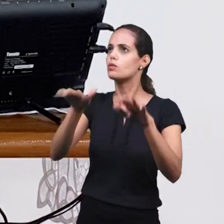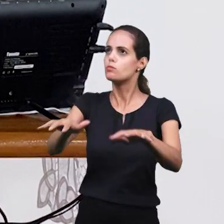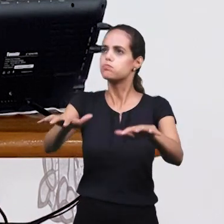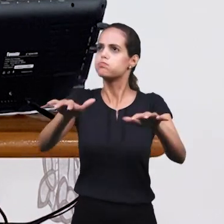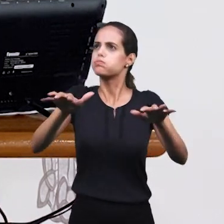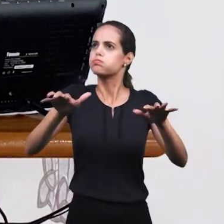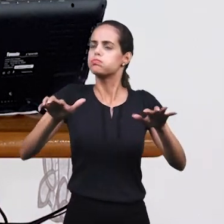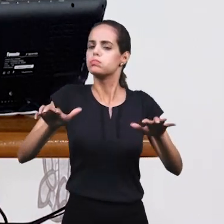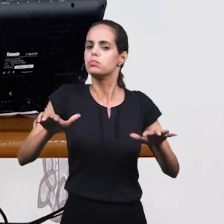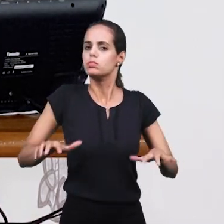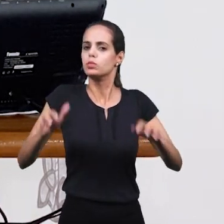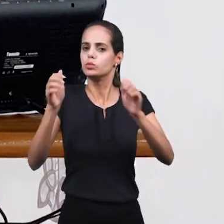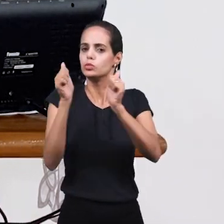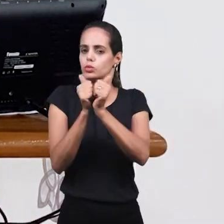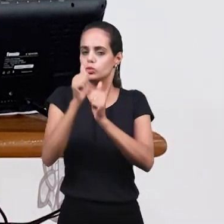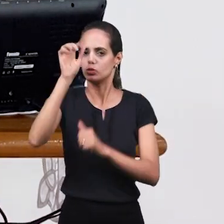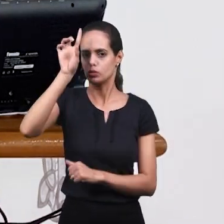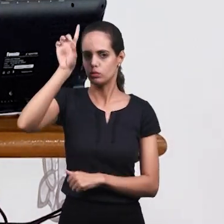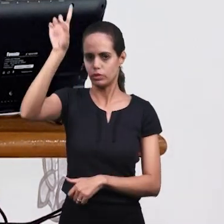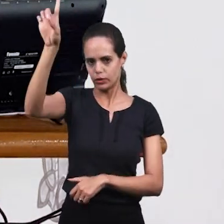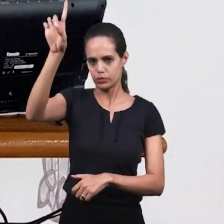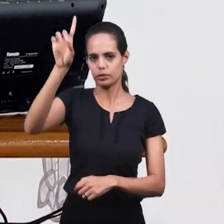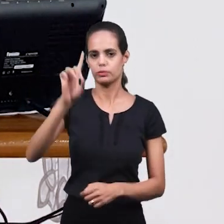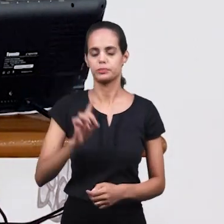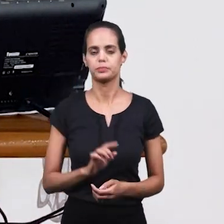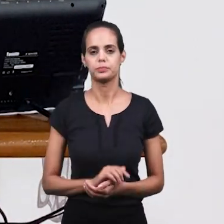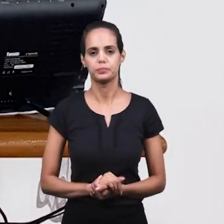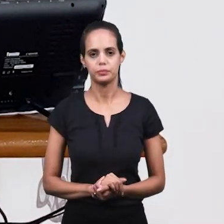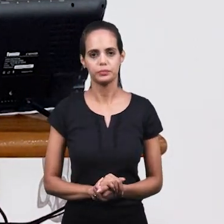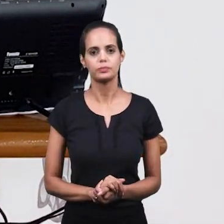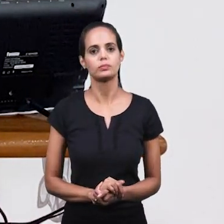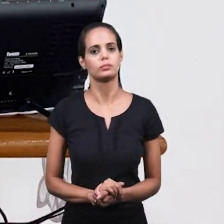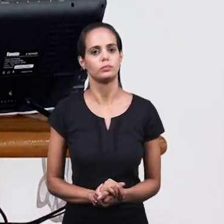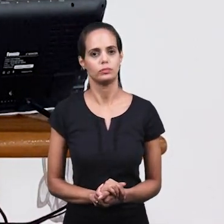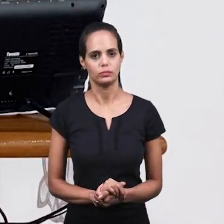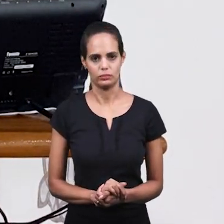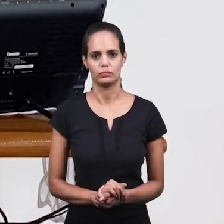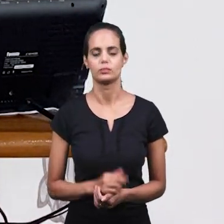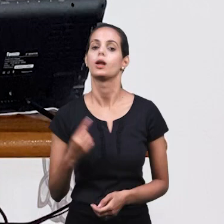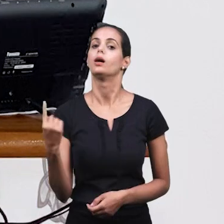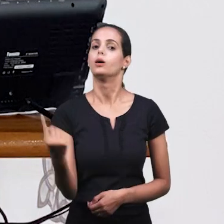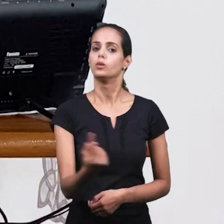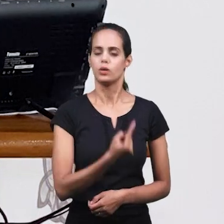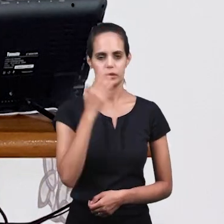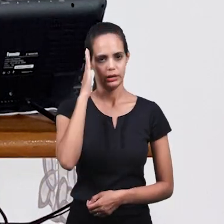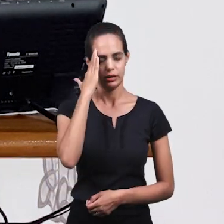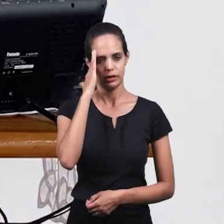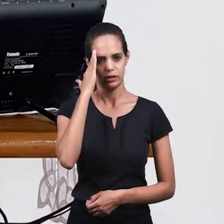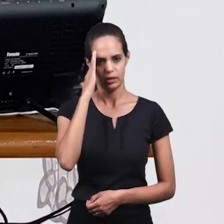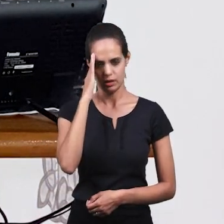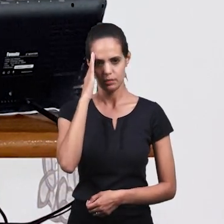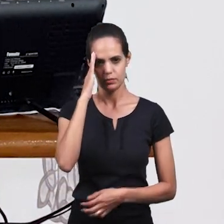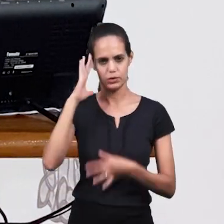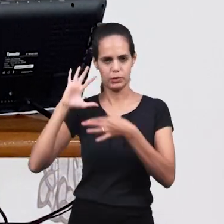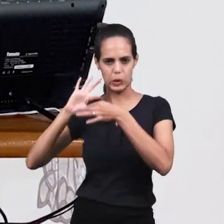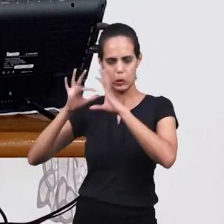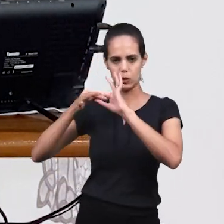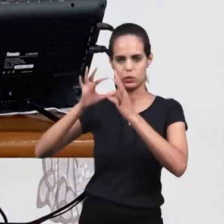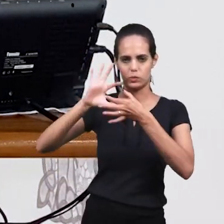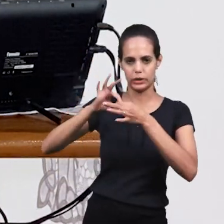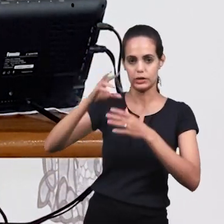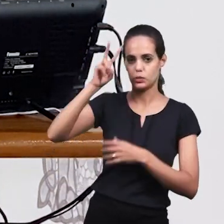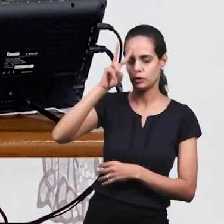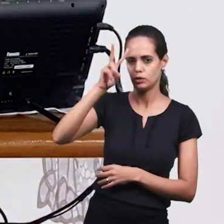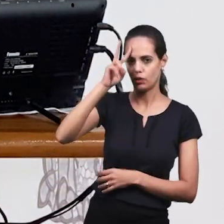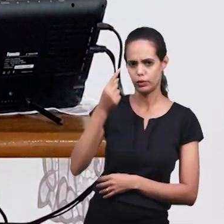comprenons, dans un contexte historique, qu'était une bataille finale pour la sortie d'Égypte,